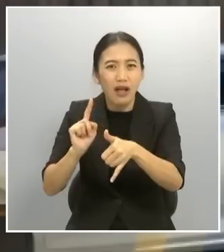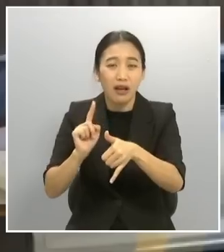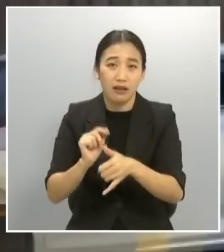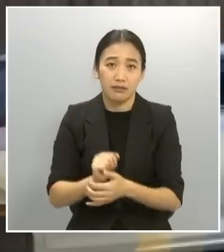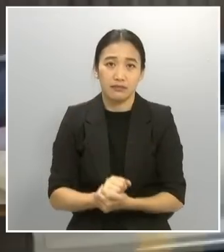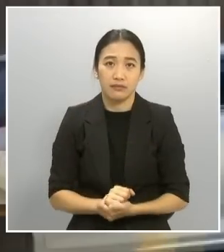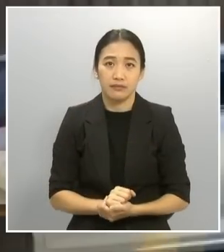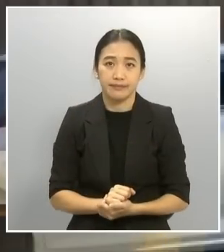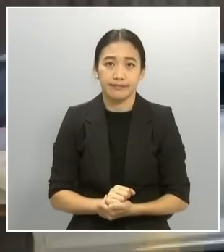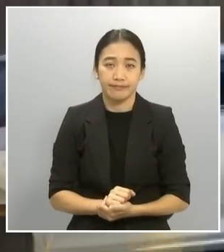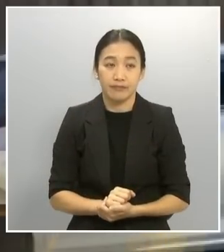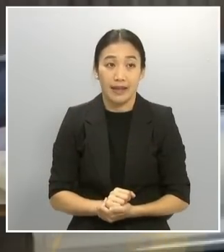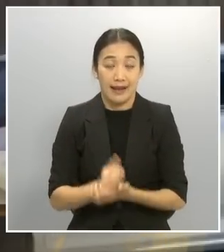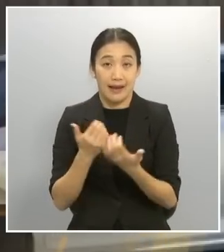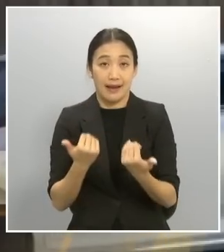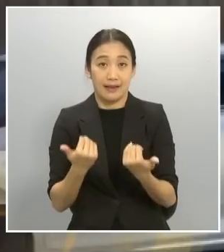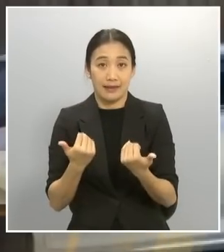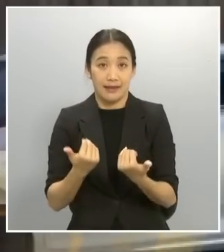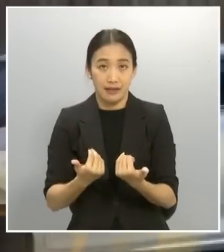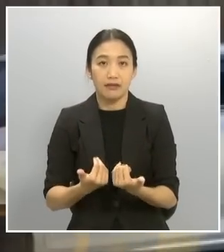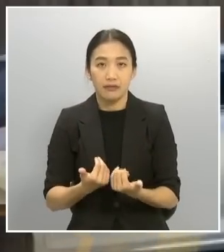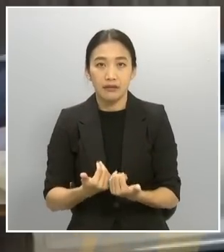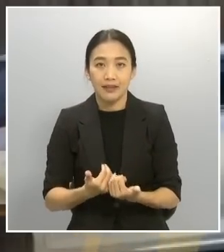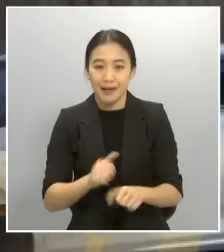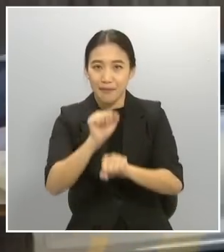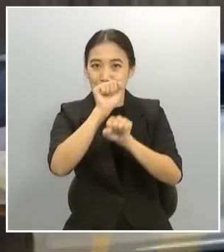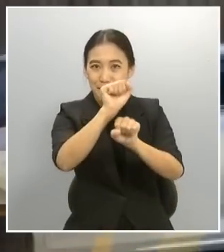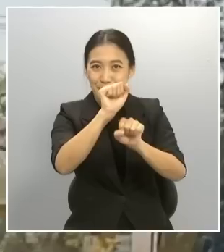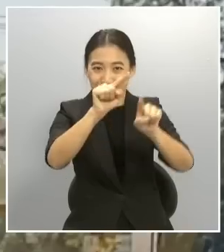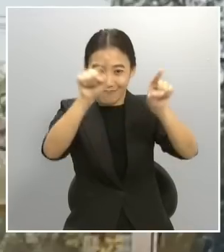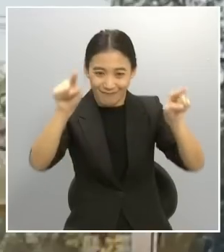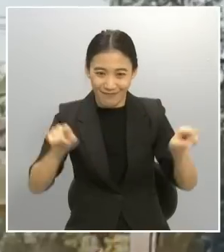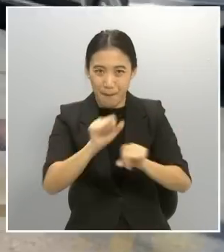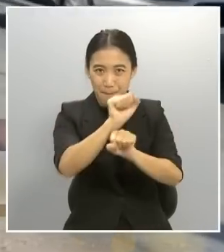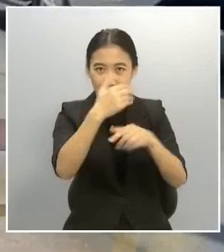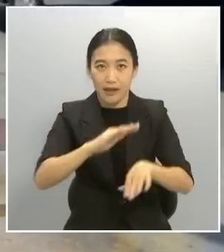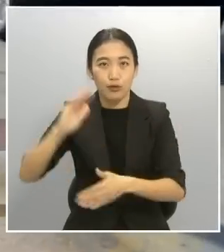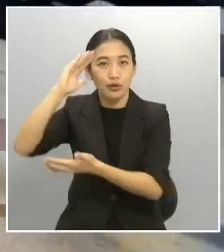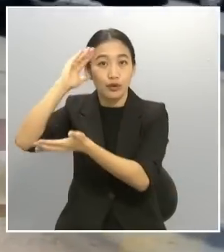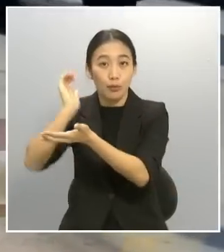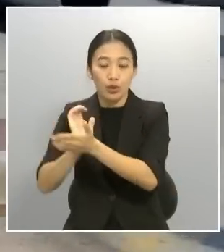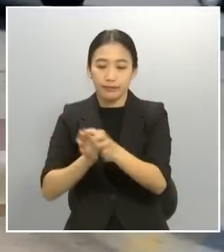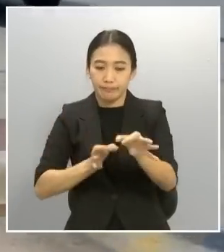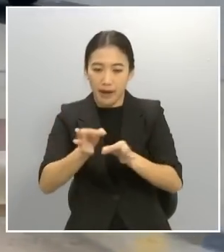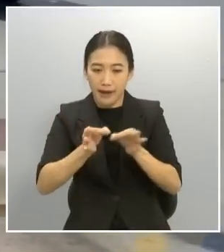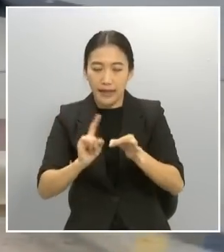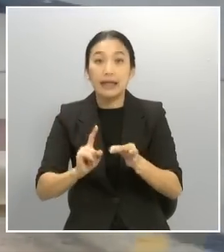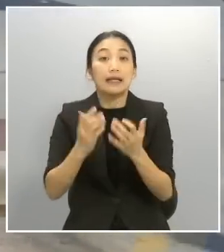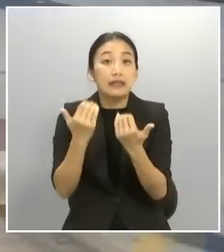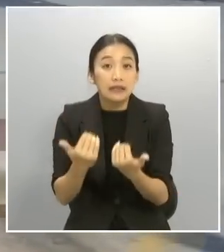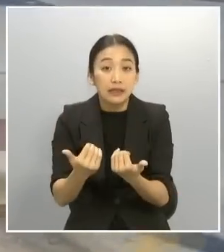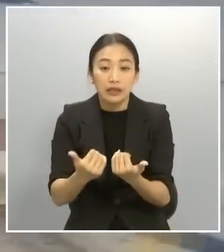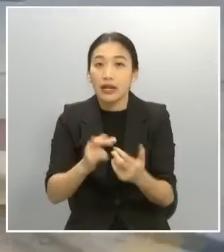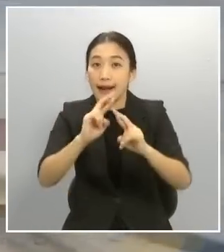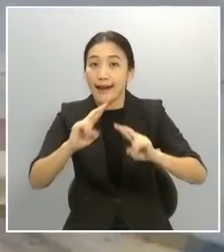งว่ายังไง ตำรวจชี้แจงมานะคะท่านผู้กำกับสภ.ประตูน้ำจุฬาลงกรณ์พันตำรวจเอกอภิชาติทองแพบอกว่าคือตั้งด่านเพราะว่าช่วงตรงเนี้